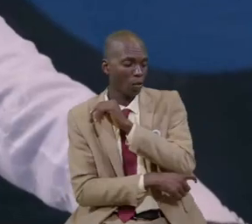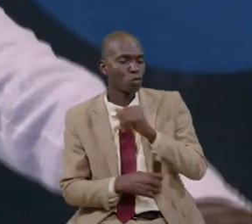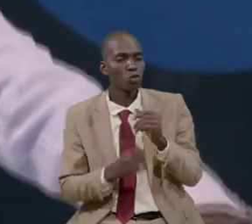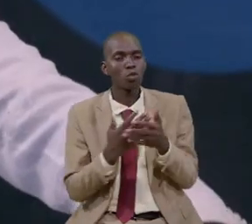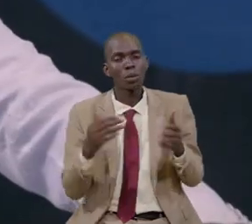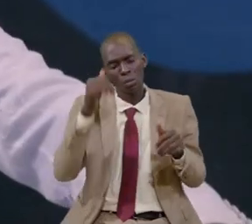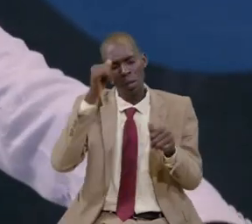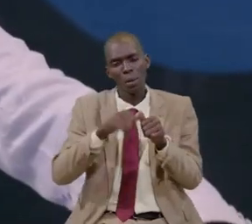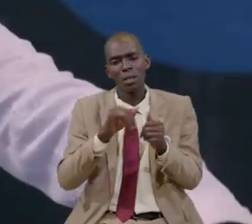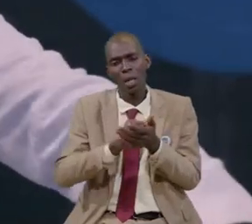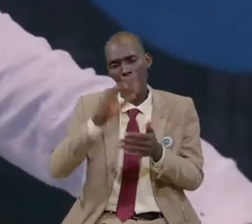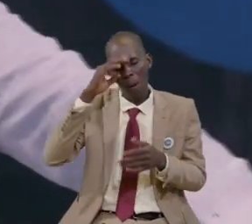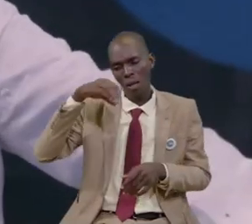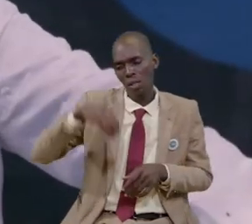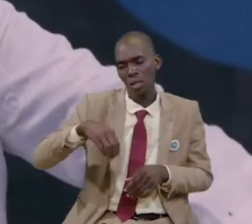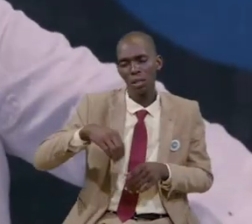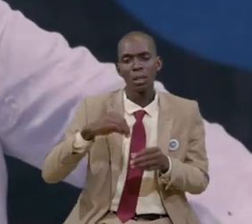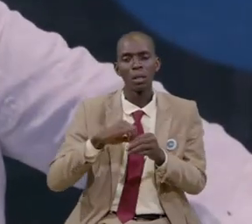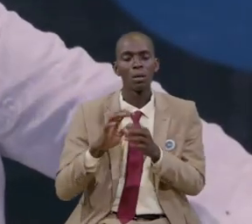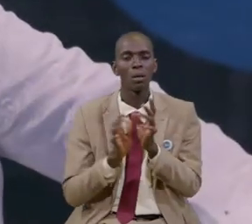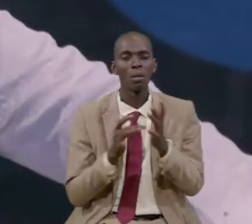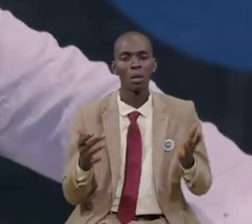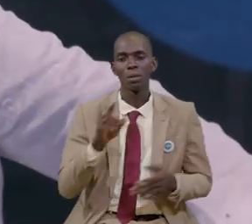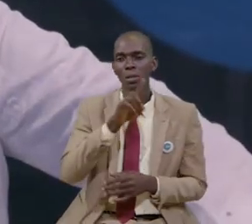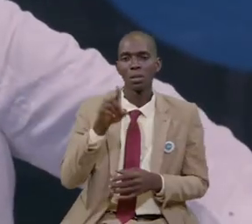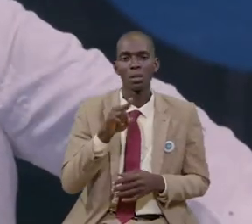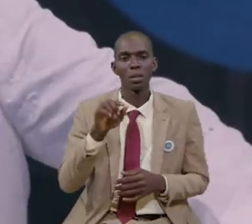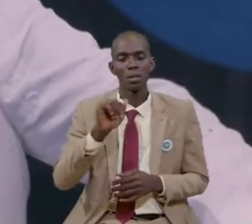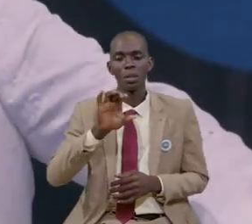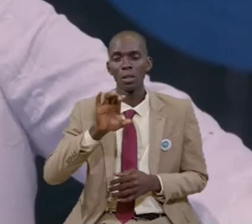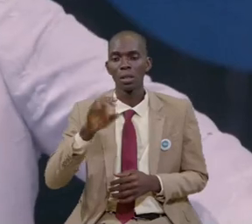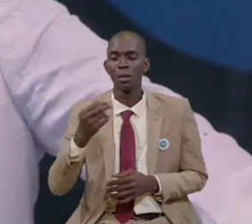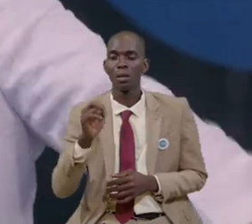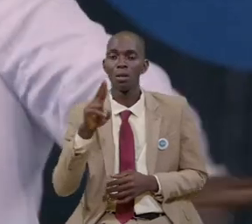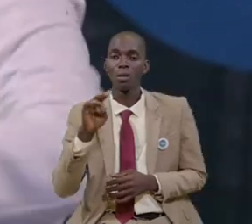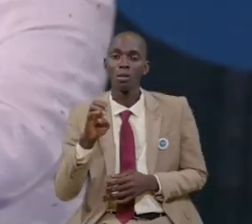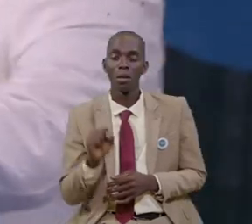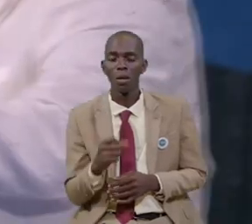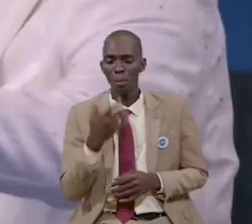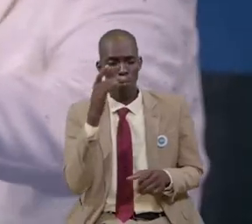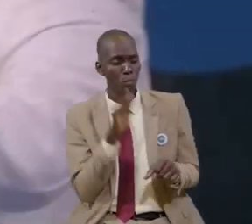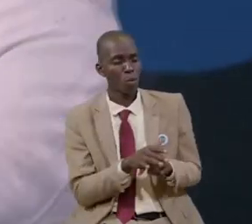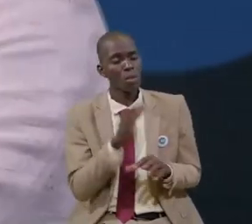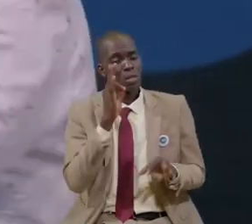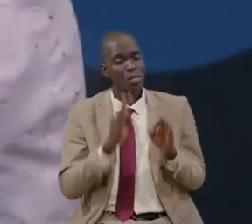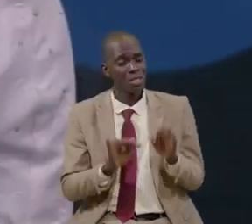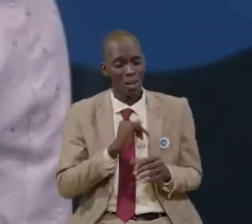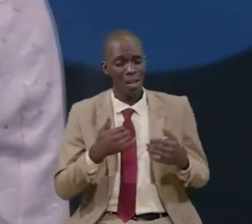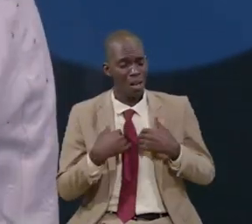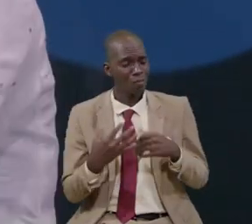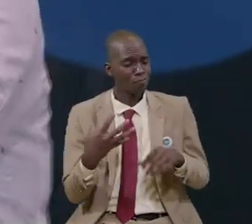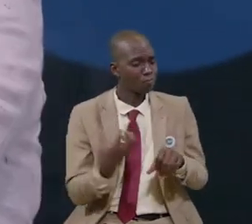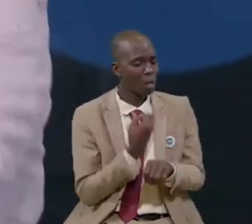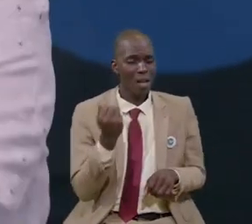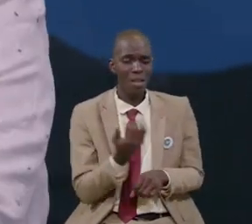chose. Vous avez entendu Zaché qui dit que Zaché a dit que si j'avais pris quelque chose à tort de